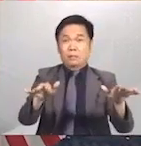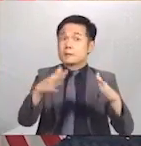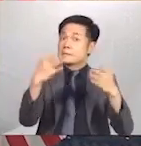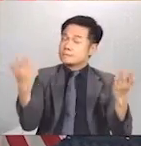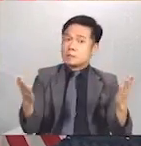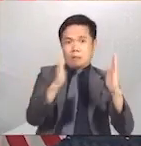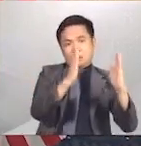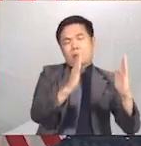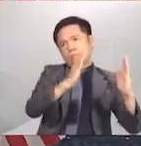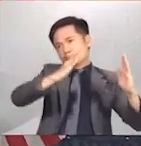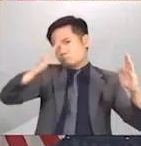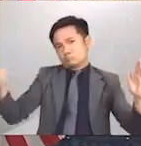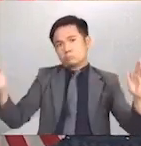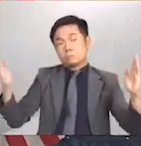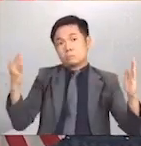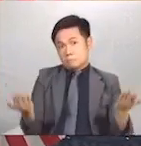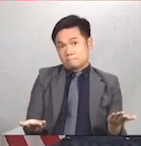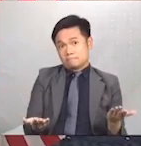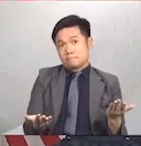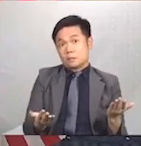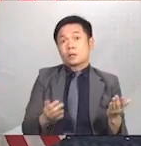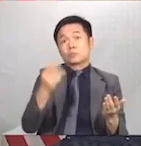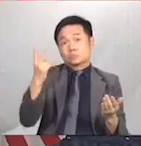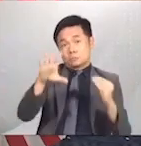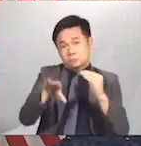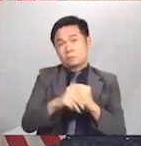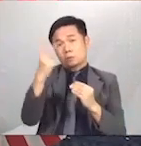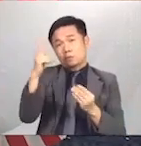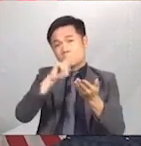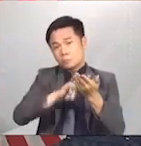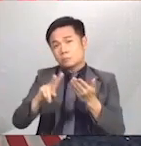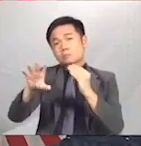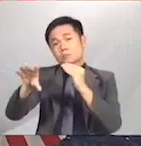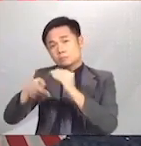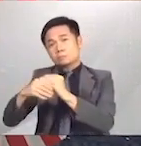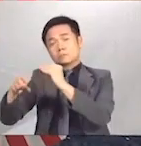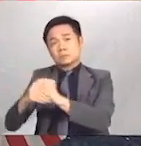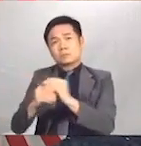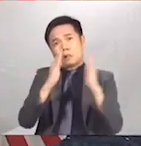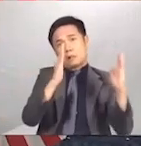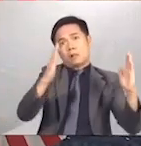melanjutkan tempoh Perintah Kawalan, mungkin untuk 2 minggu lagi ataupun lebih panjang daripada itu.